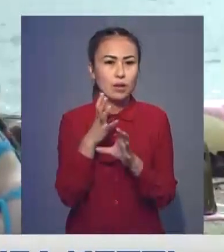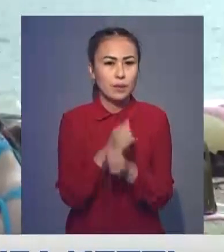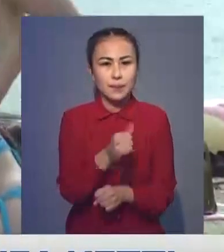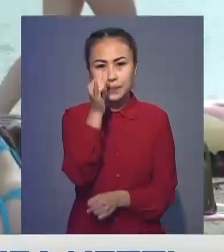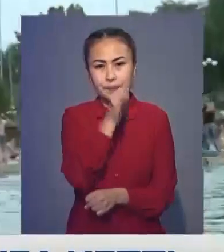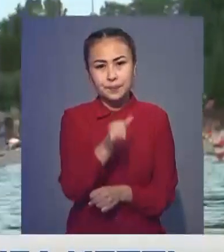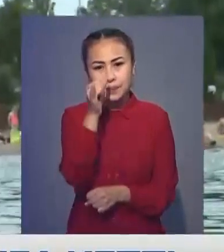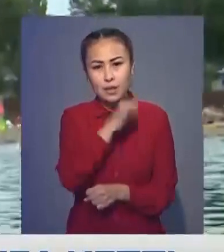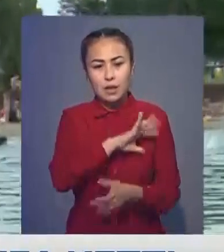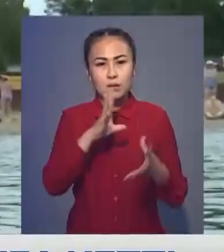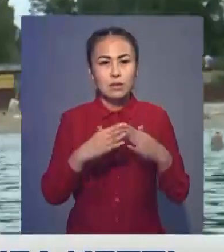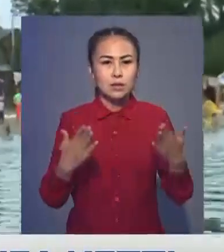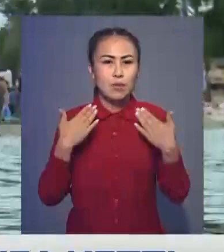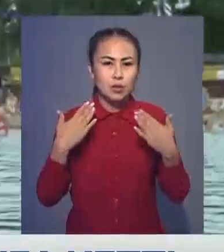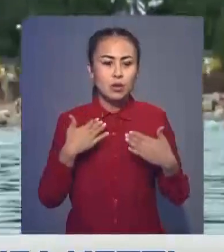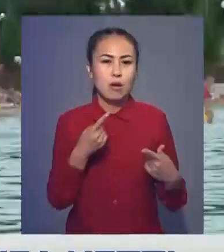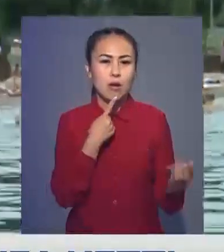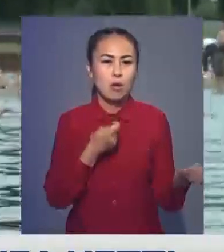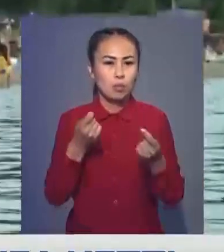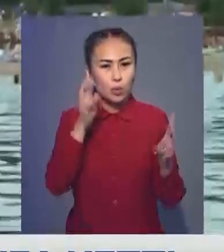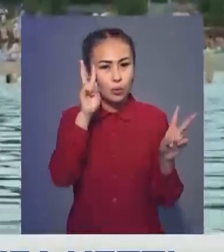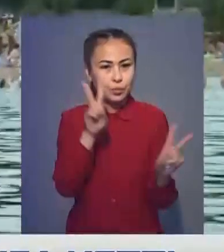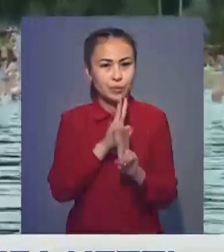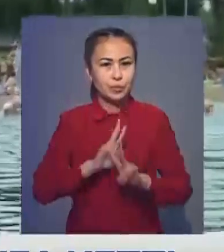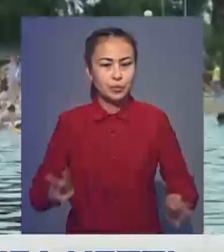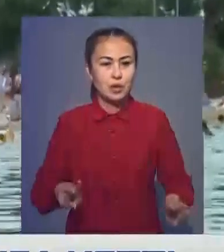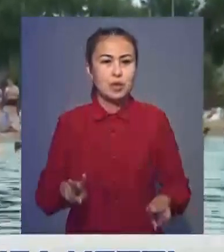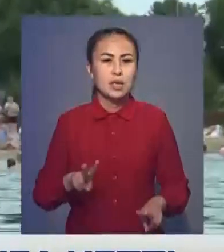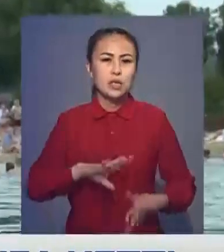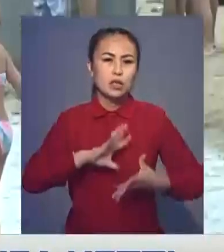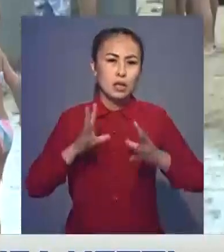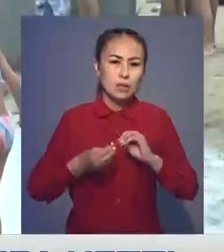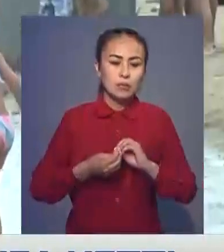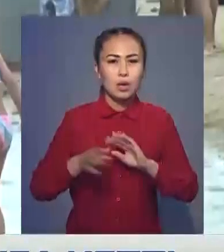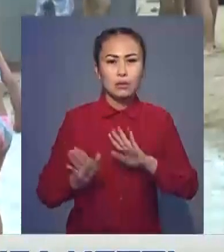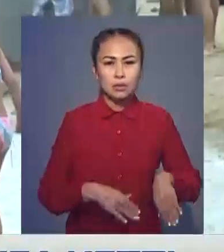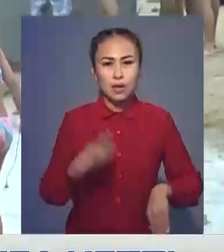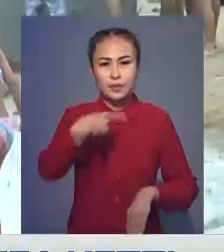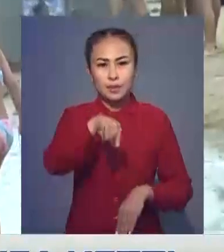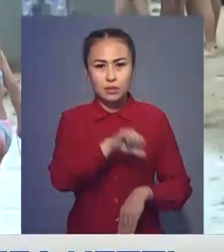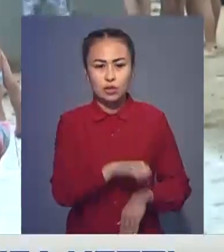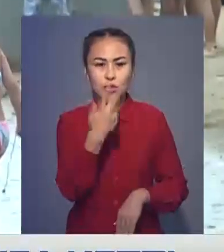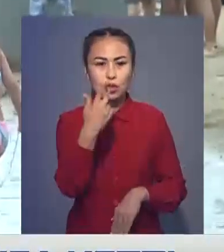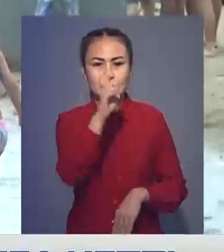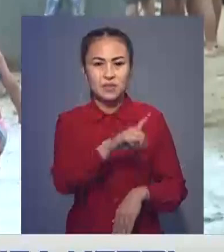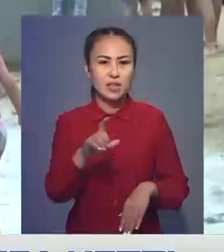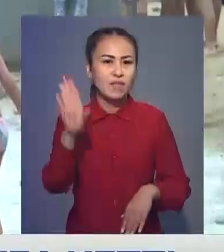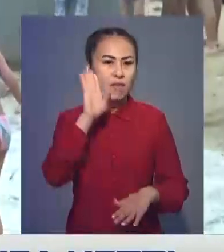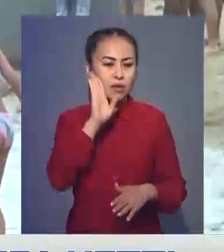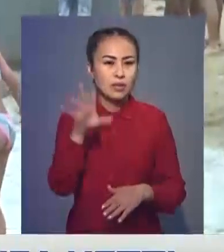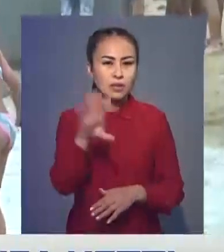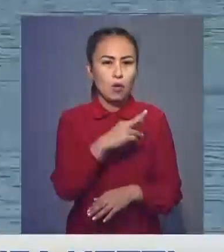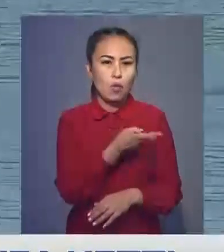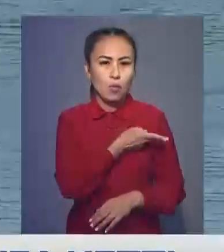азаймай отырғандығын айтады. Оның үстіне демалушылар қауіпсіздік ережелерін сақтамайды. Жалпы өткен аптада өңірде 3 адам су құрбаны